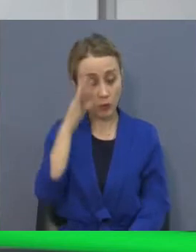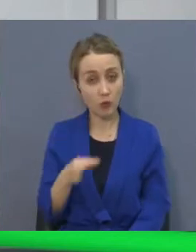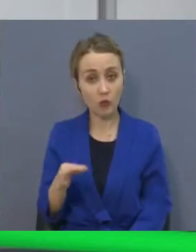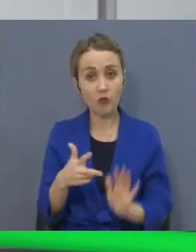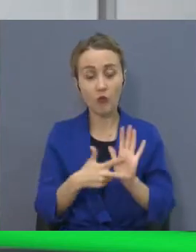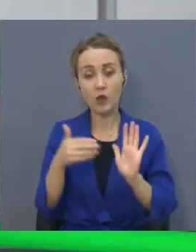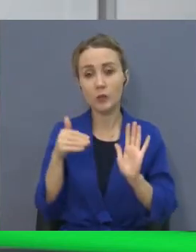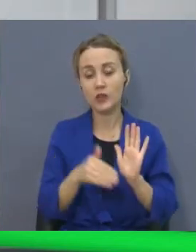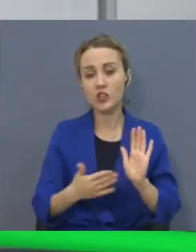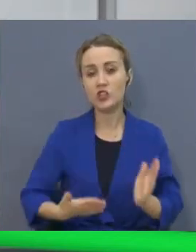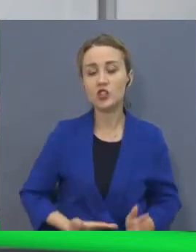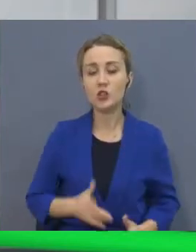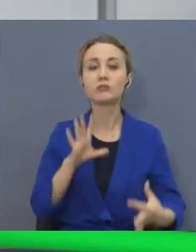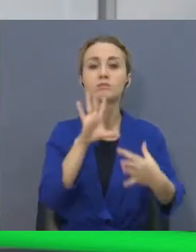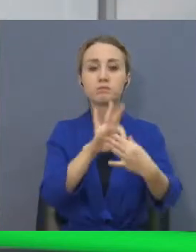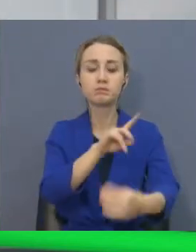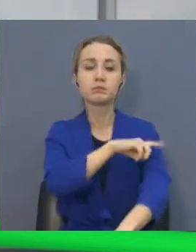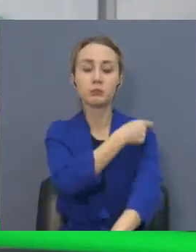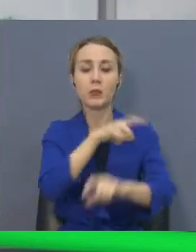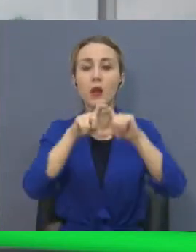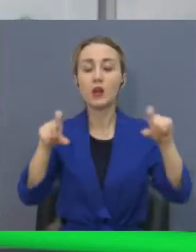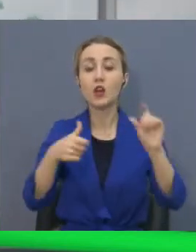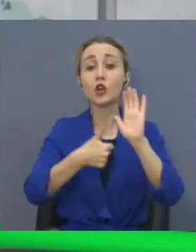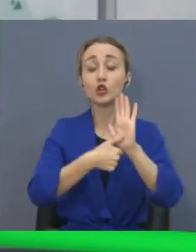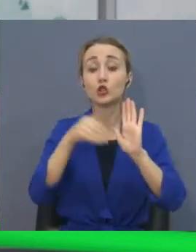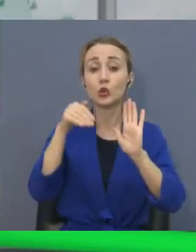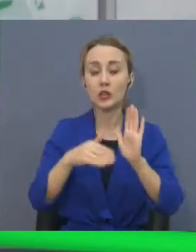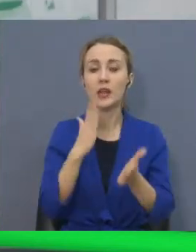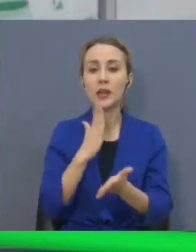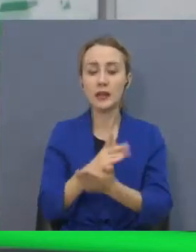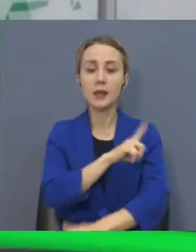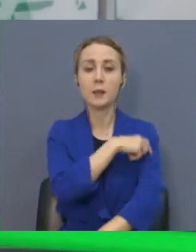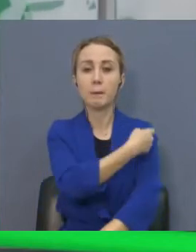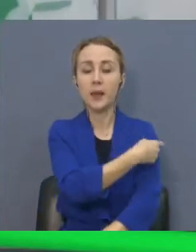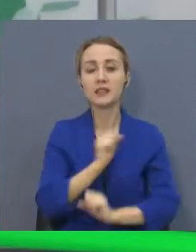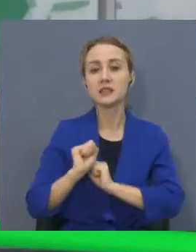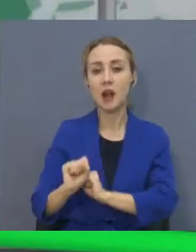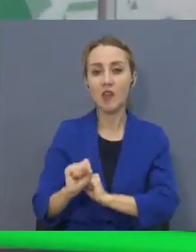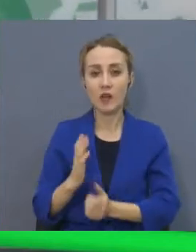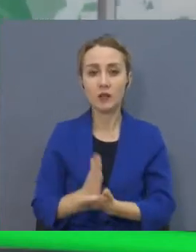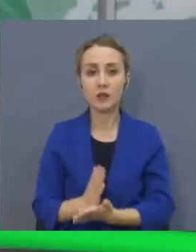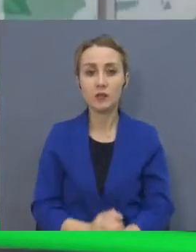жителей прикреплены к поликлиникам. Из них более 600 тысяч имеют медицинское страхование.